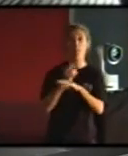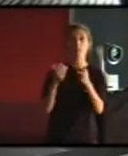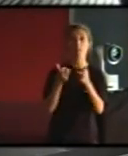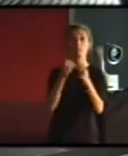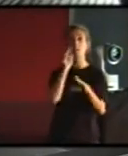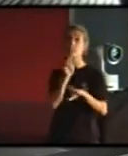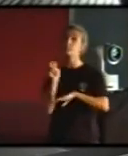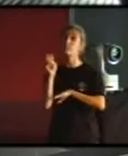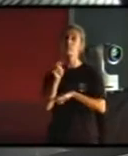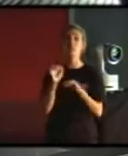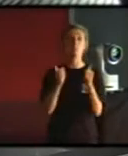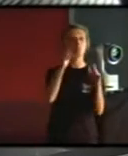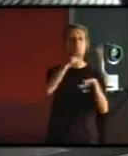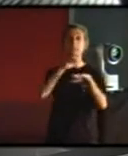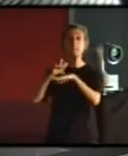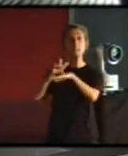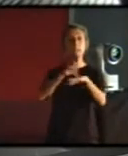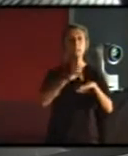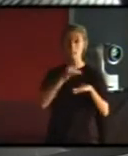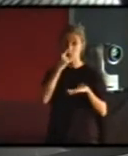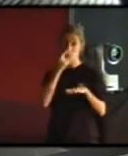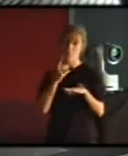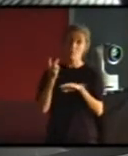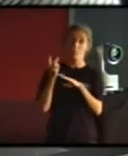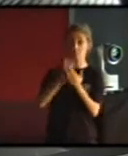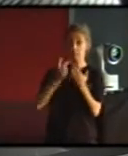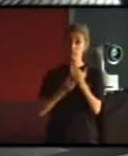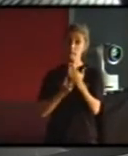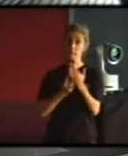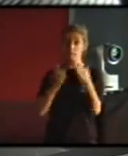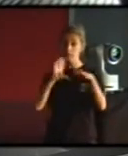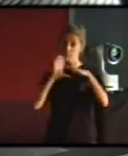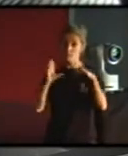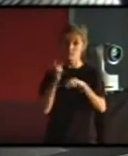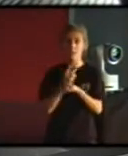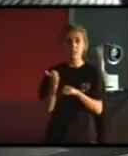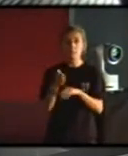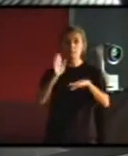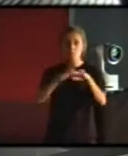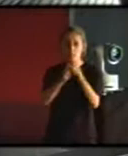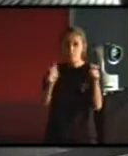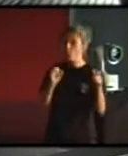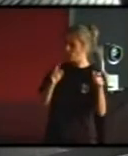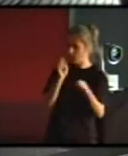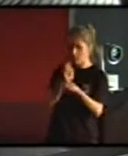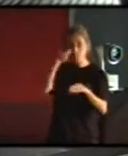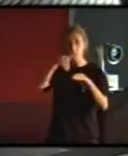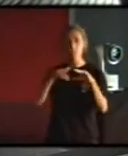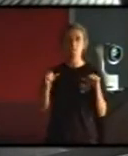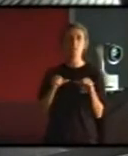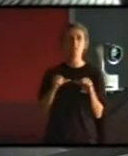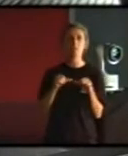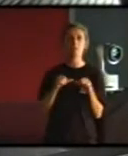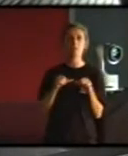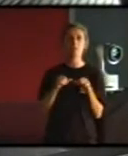exemple, le carrelage bleu, qui est, je pense, assez bien dessiné. Mais quoi faire dedans ? Alors maintenant, c'est